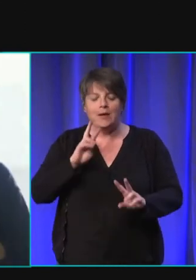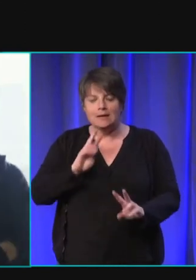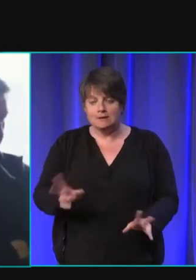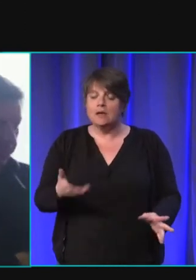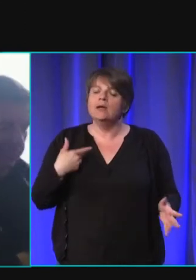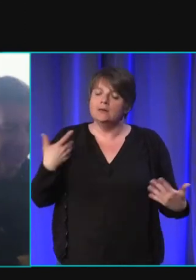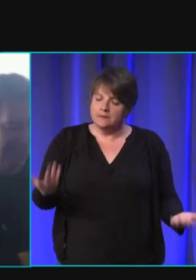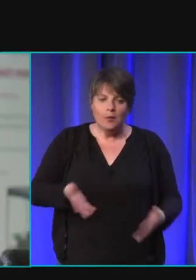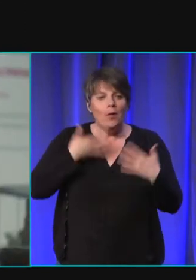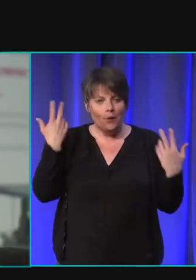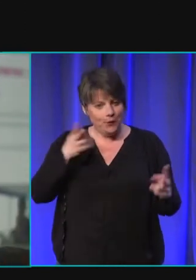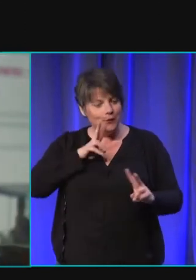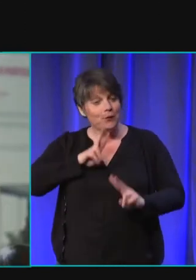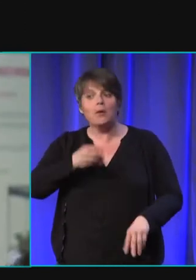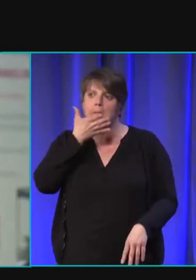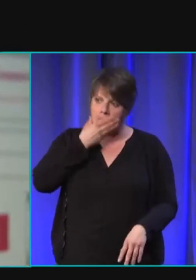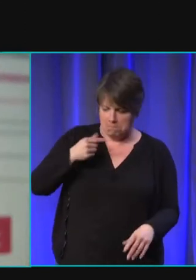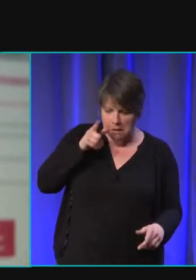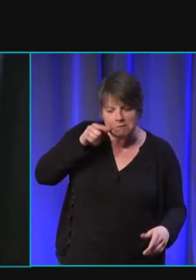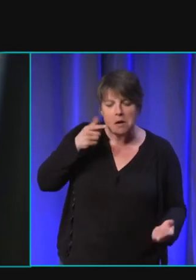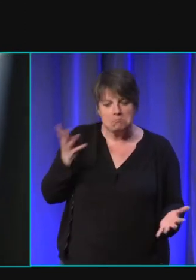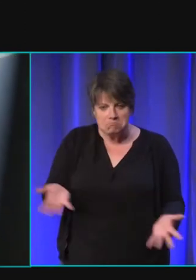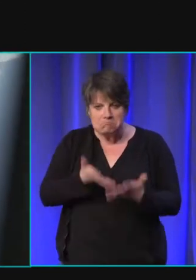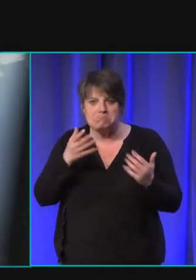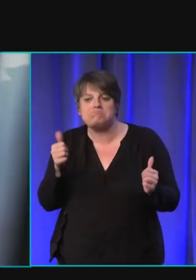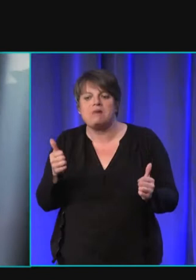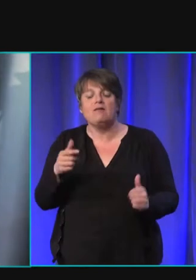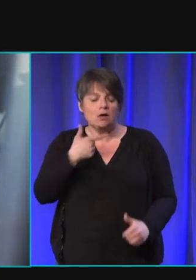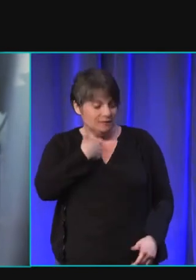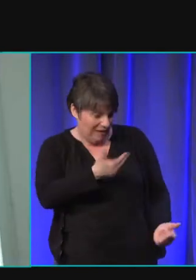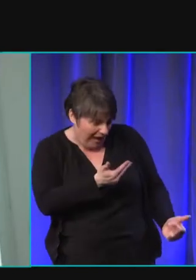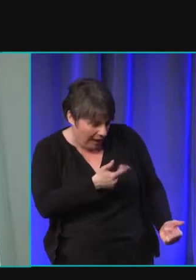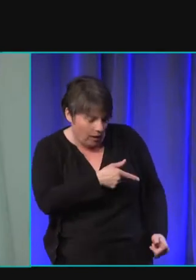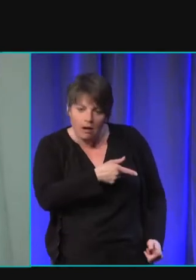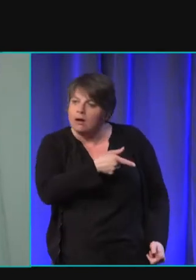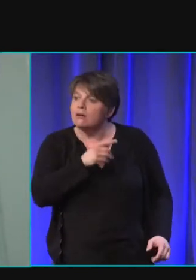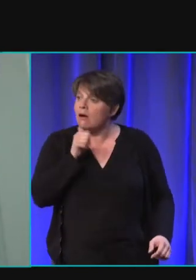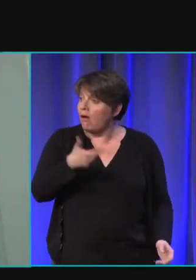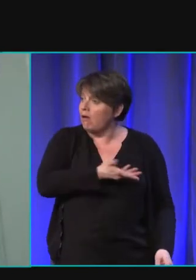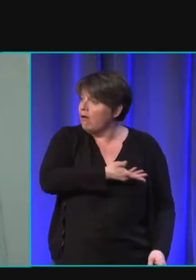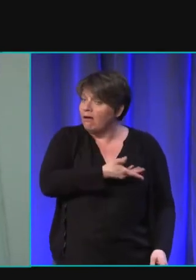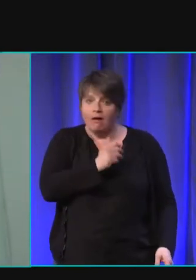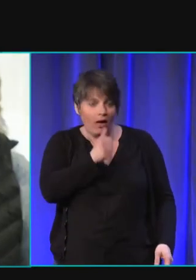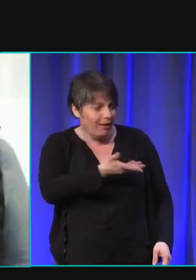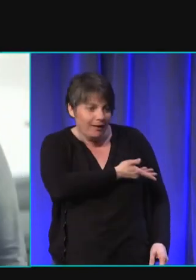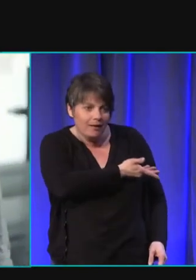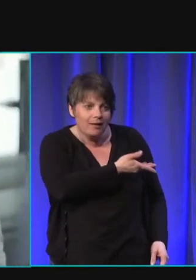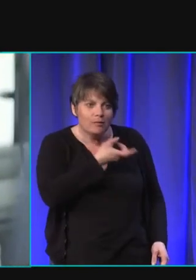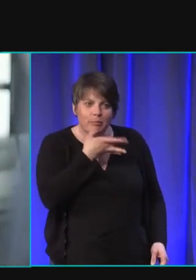On récupère bien. Bel effort, super. Hugo, ça va? Non, mais il a aucune réaction. Il s'en fout, lui.